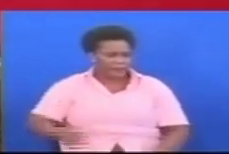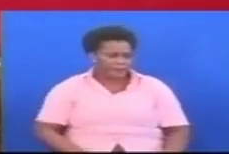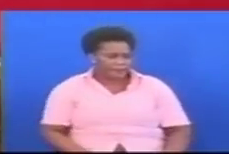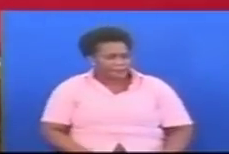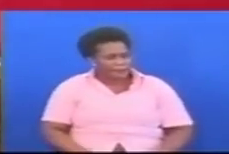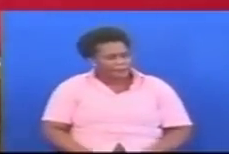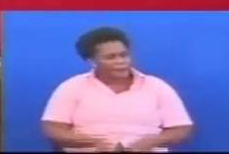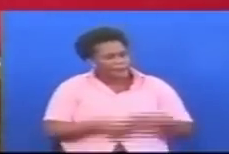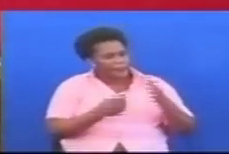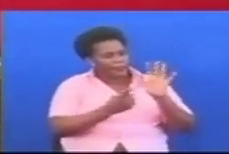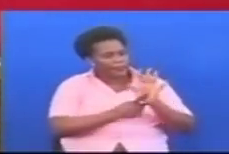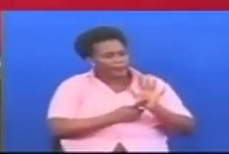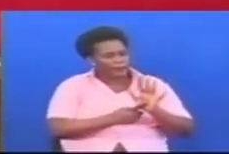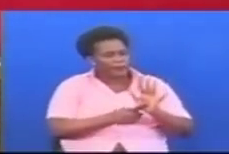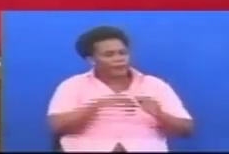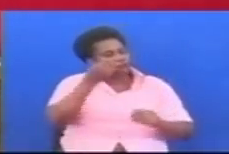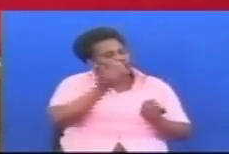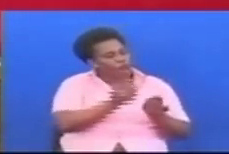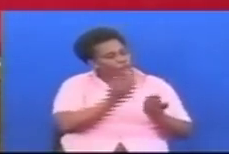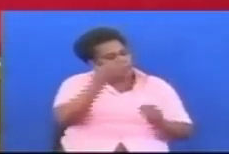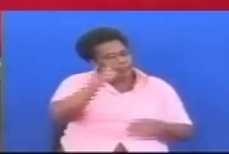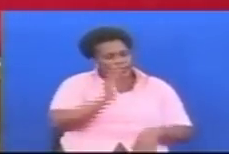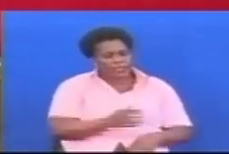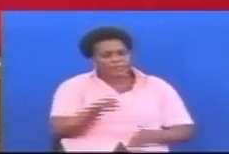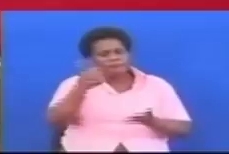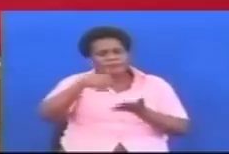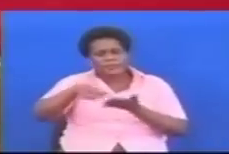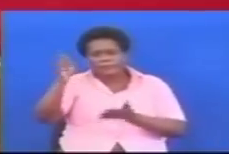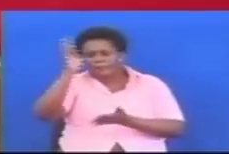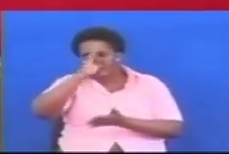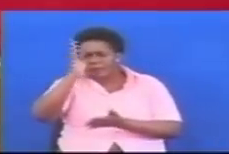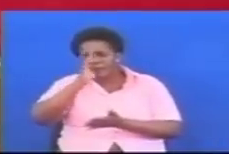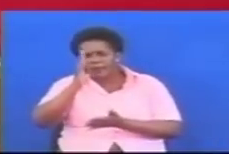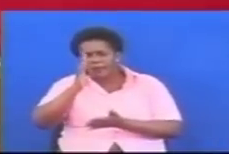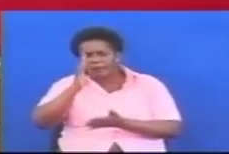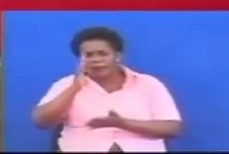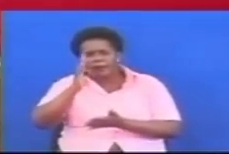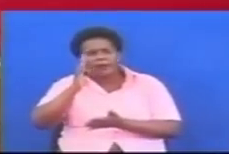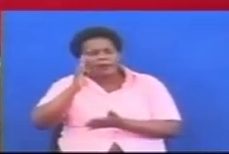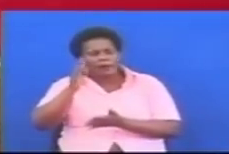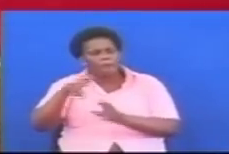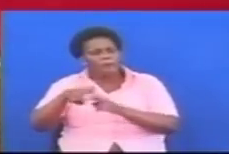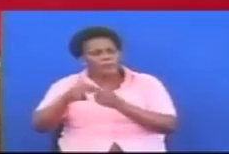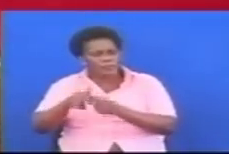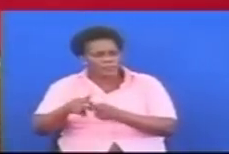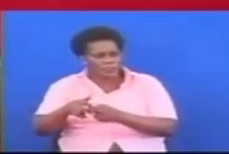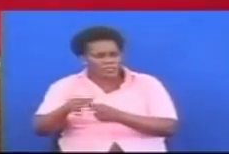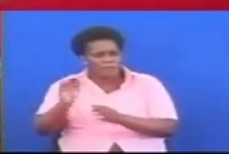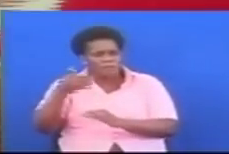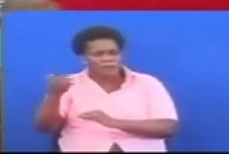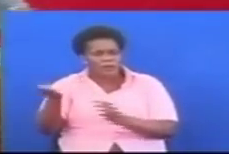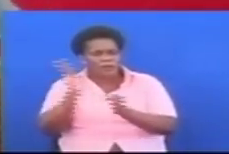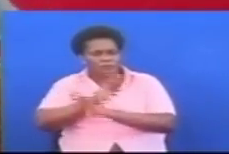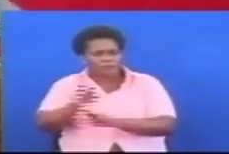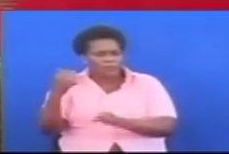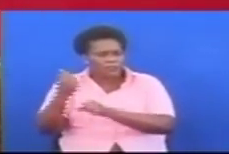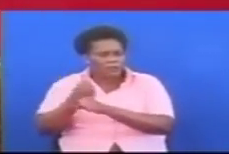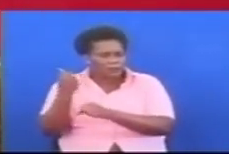kasi ya kulipa wakandarasi kadri wanavyokamilisha mikataba yao ya ujenzi na kukabidhi miradi.